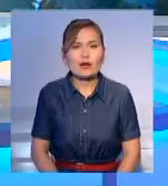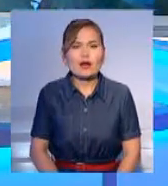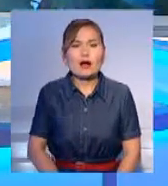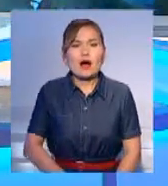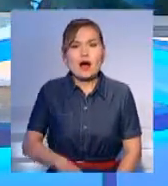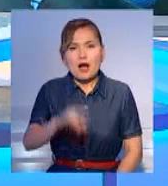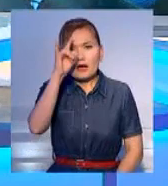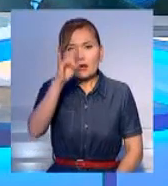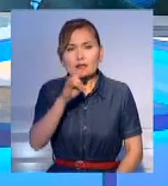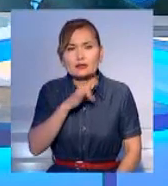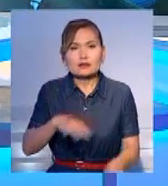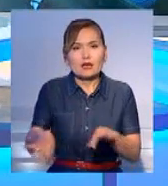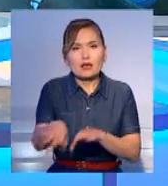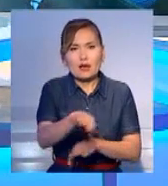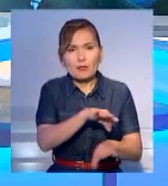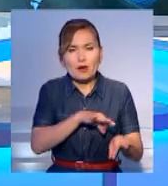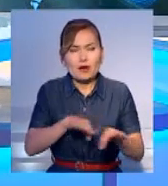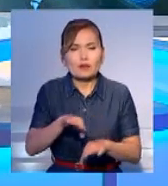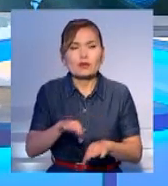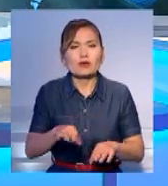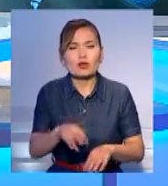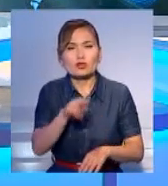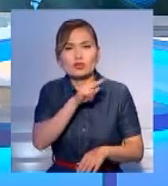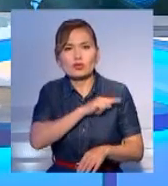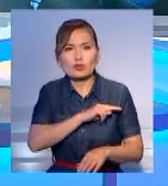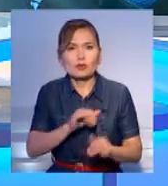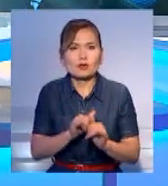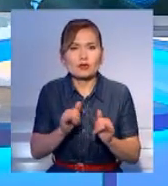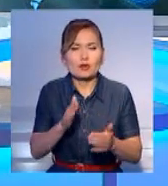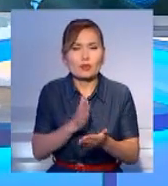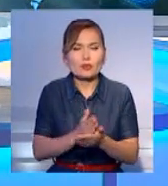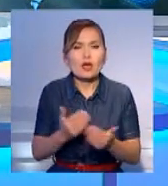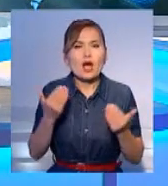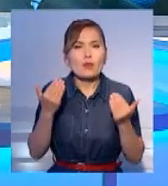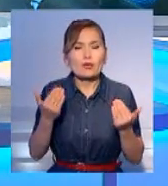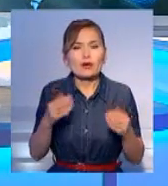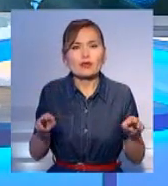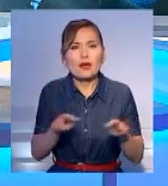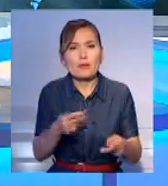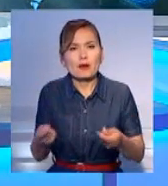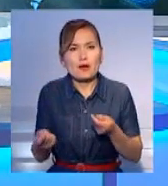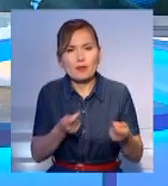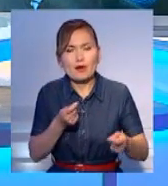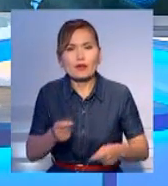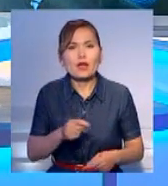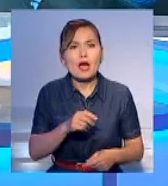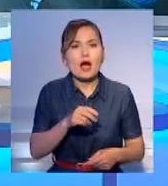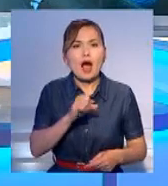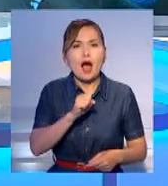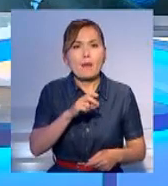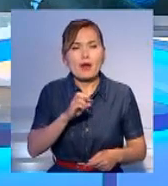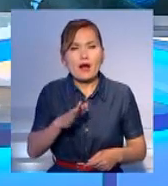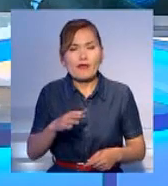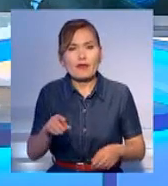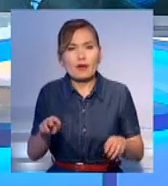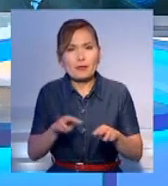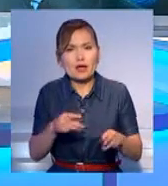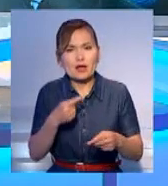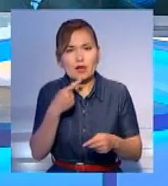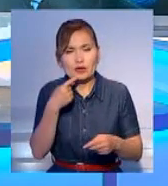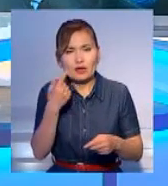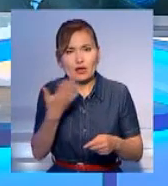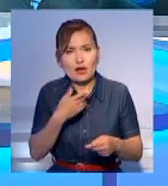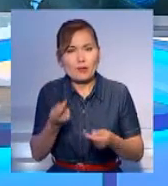Смарт-сити жобасы еліміздің барлық өңірлерін қамтып отыр. Бұл туралы бүгін ақпарат және коммуникациялар министрі Дәурен Абаев үкімет отырысында мәлімдеді.